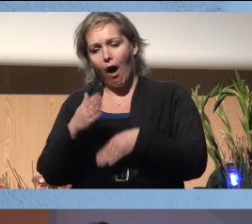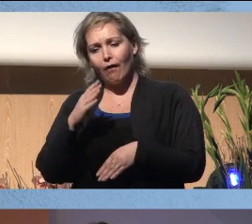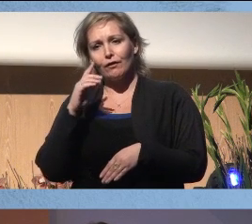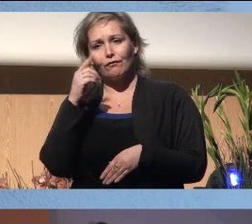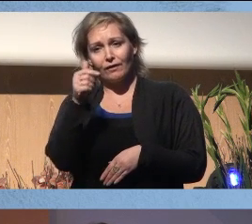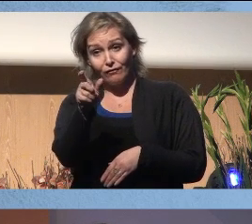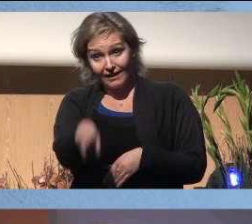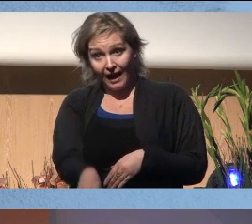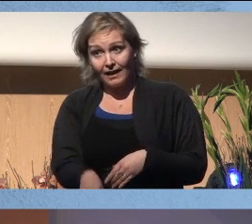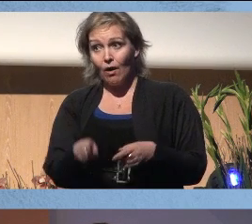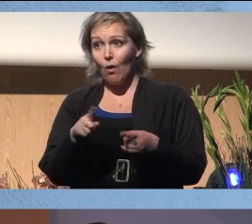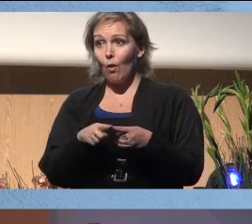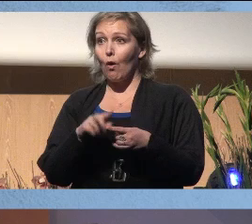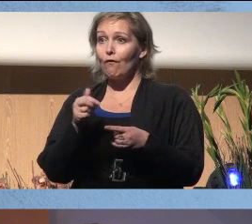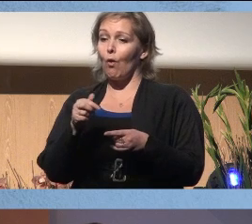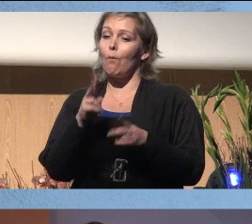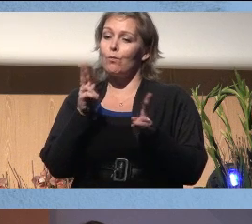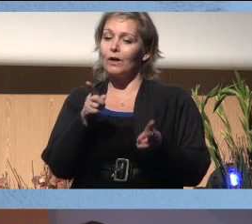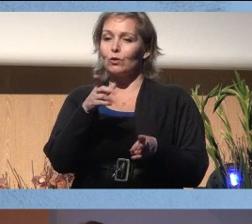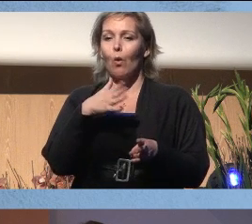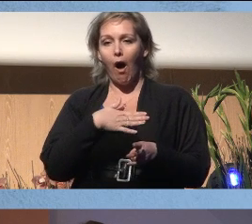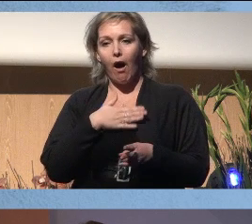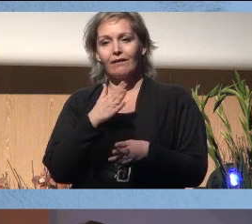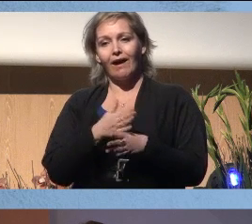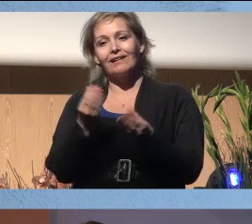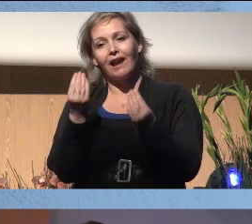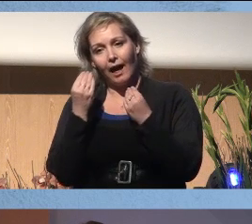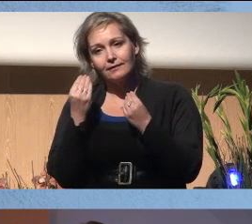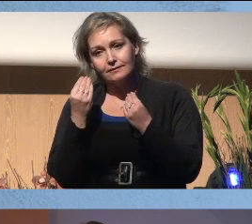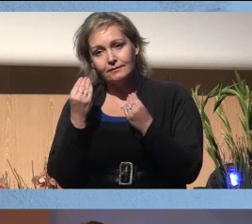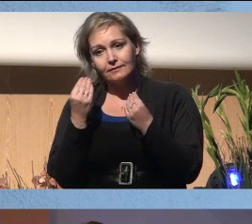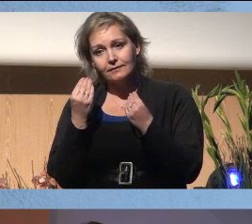deg å få bruke det du allerede har lært.